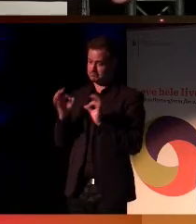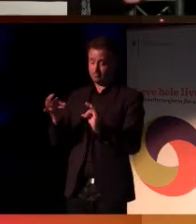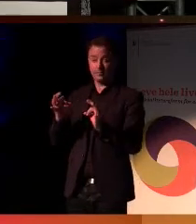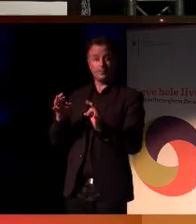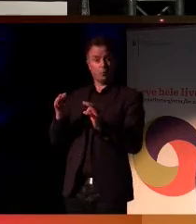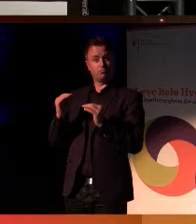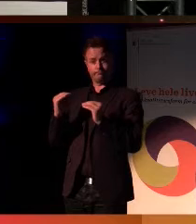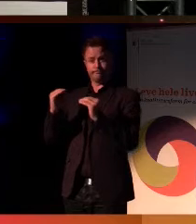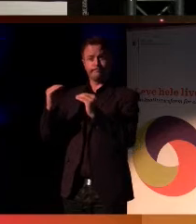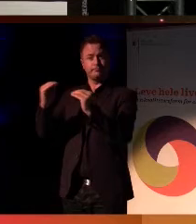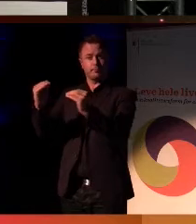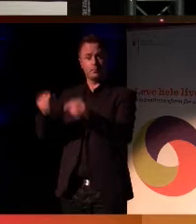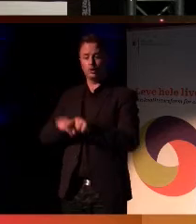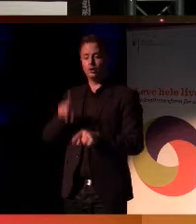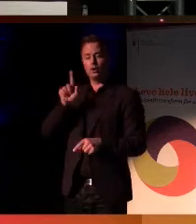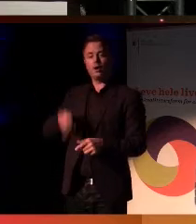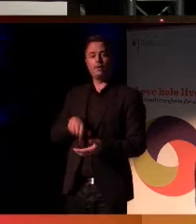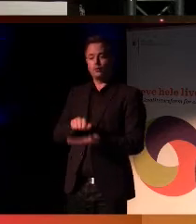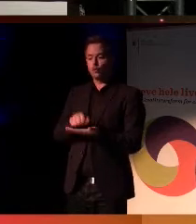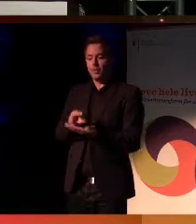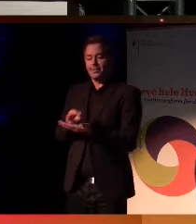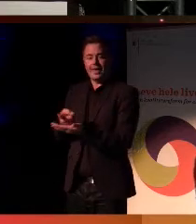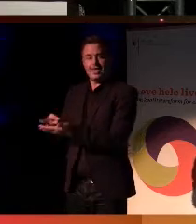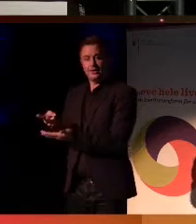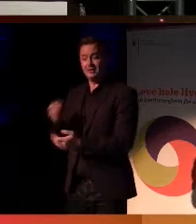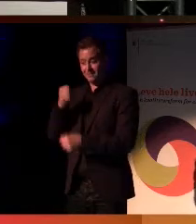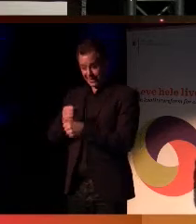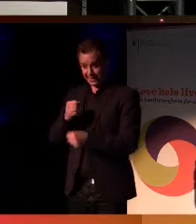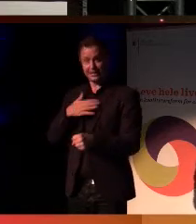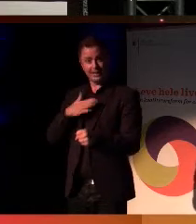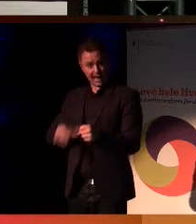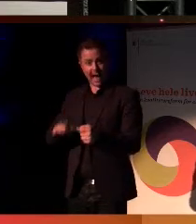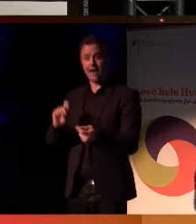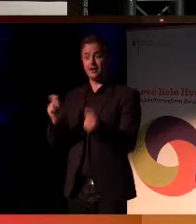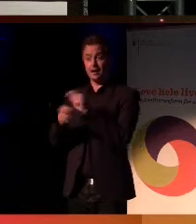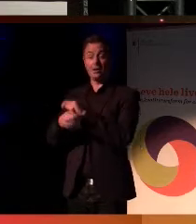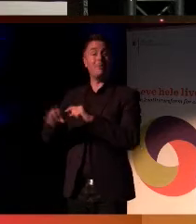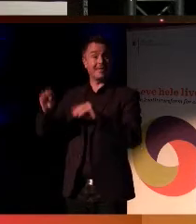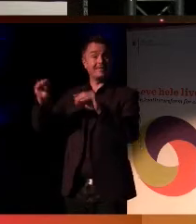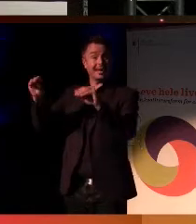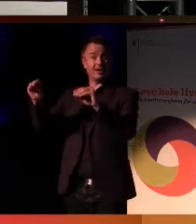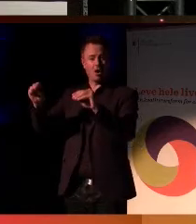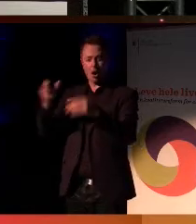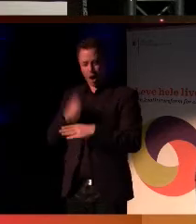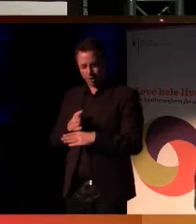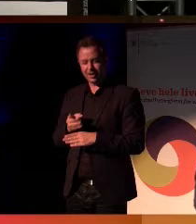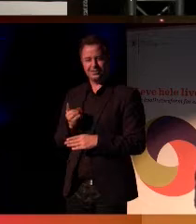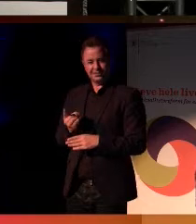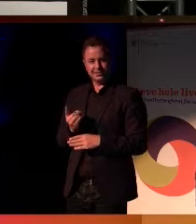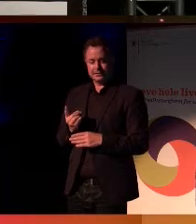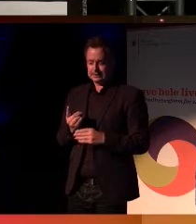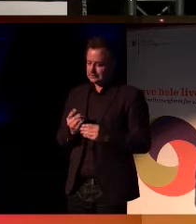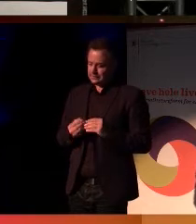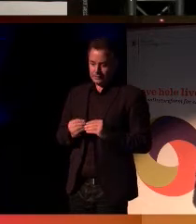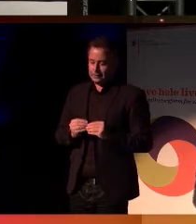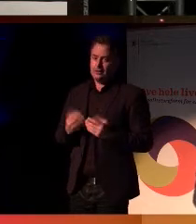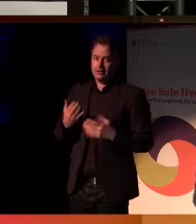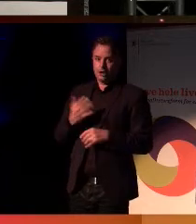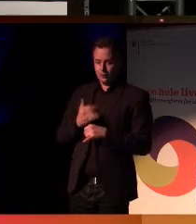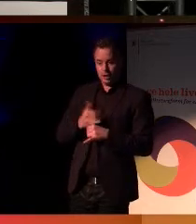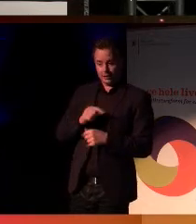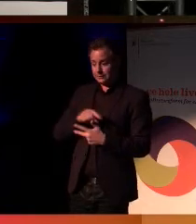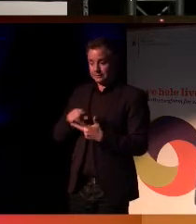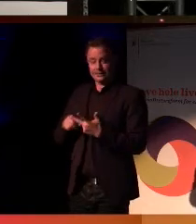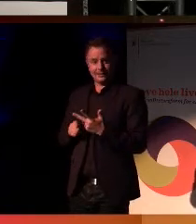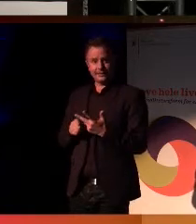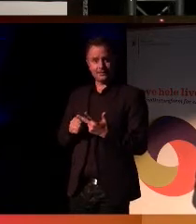kan dokumentere fører til forbedring I praksis. Og det egentlig skjæringspunktet mellom de tre områdene der, det